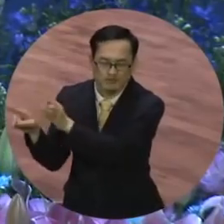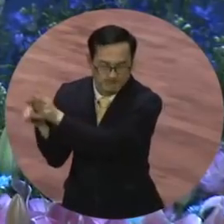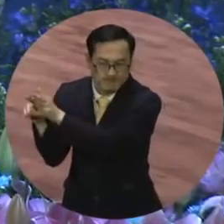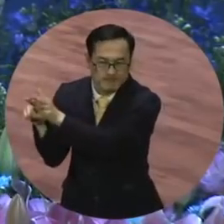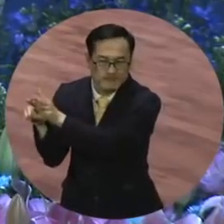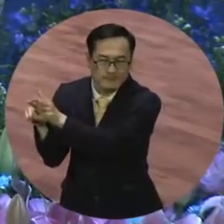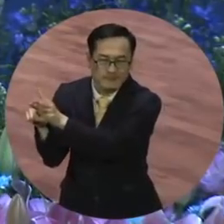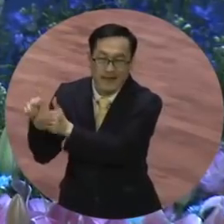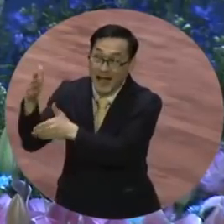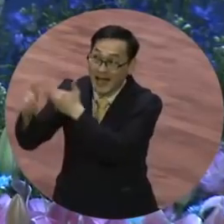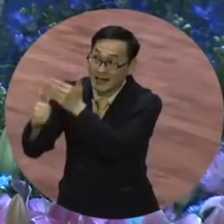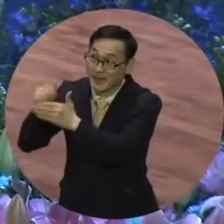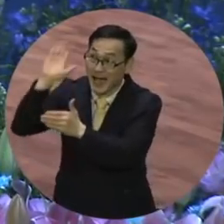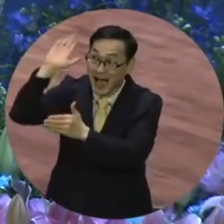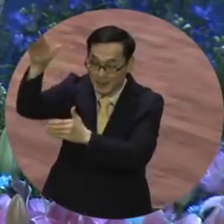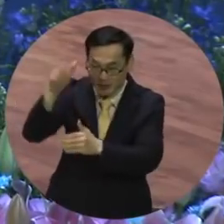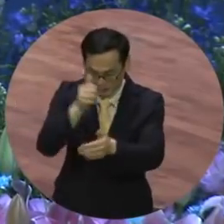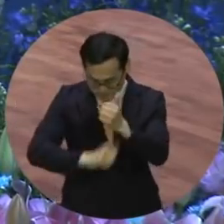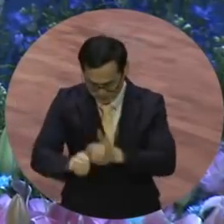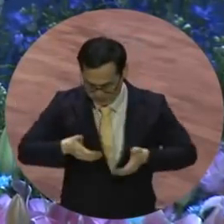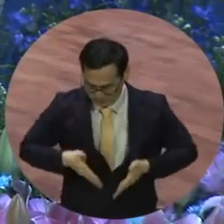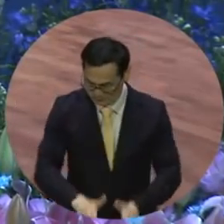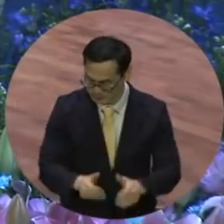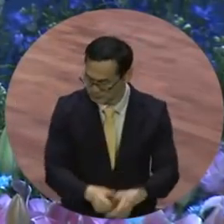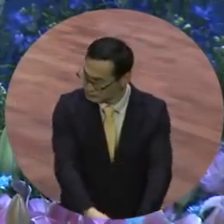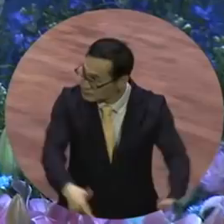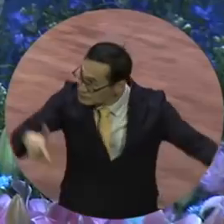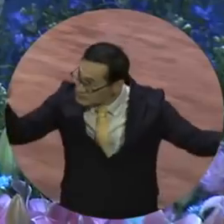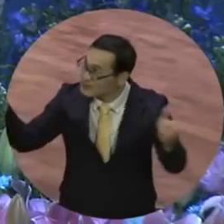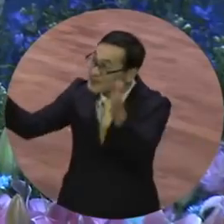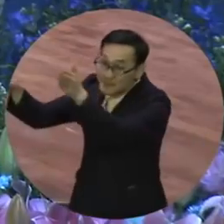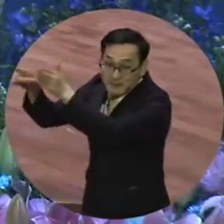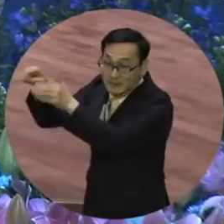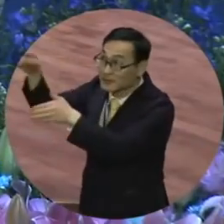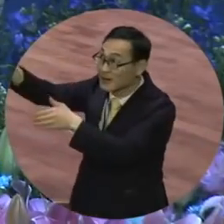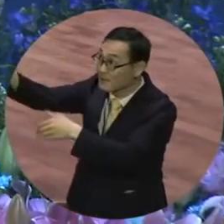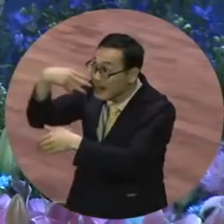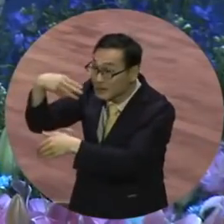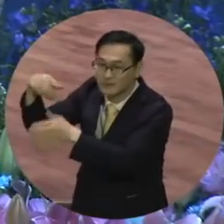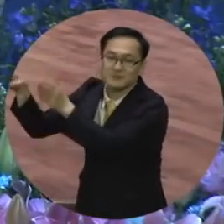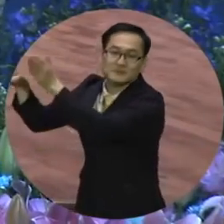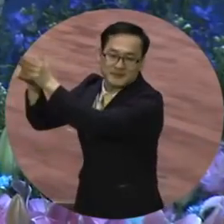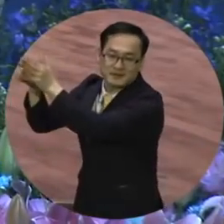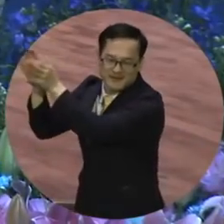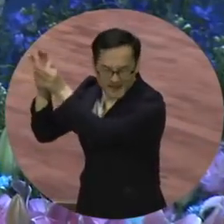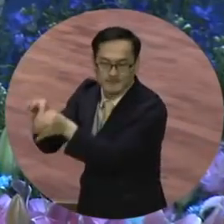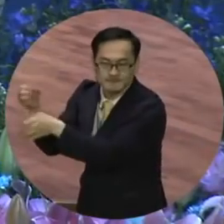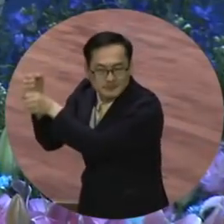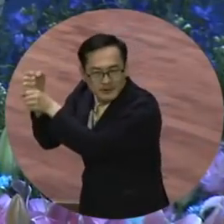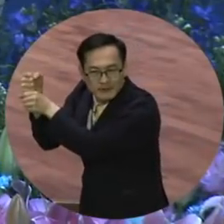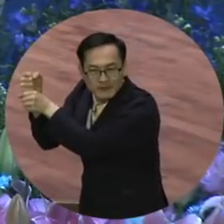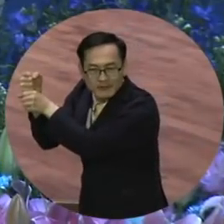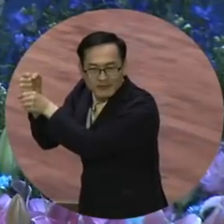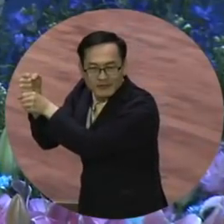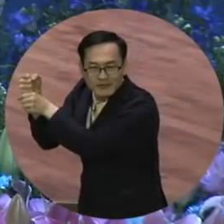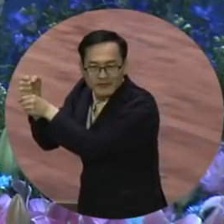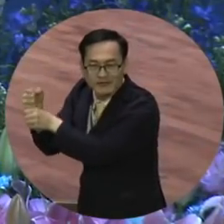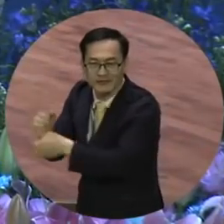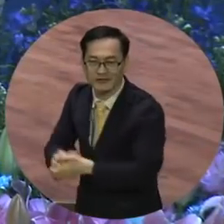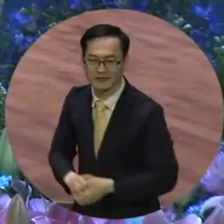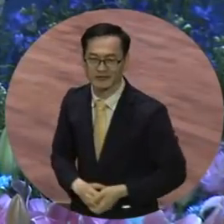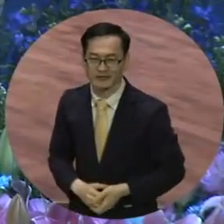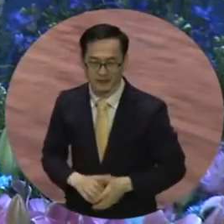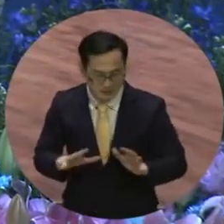하나님의 약속을 전혀 의심하지 않았다. 놀랍지요. 눈에 보이는 상황